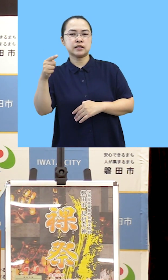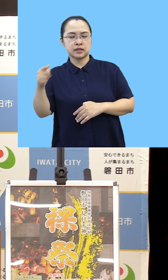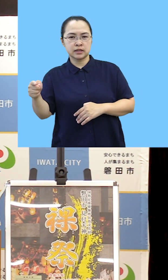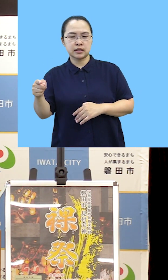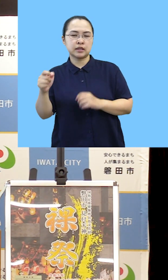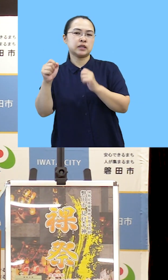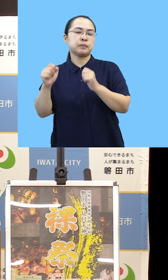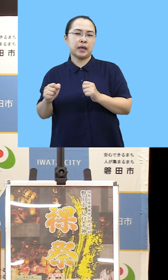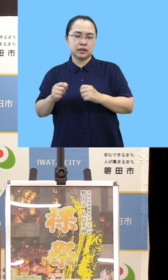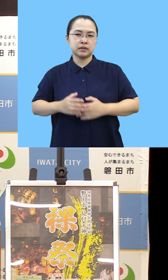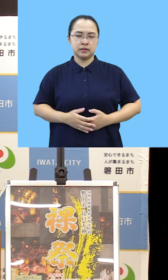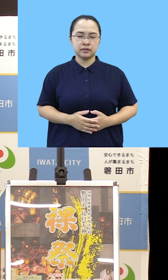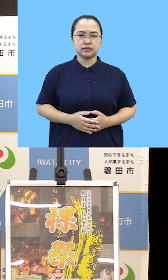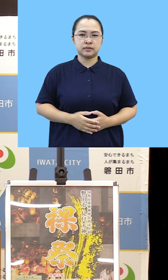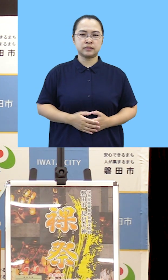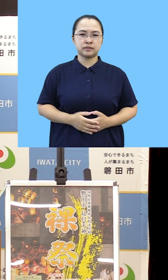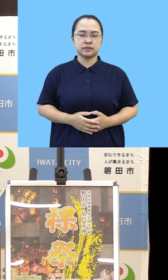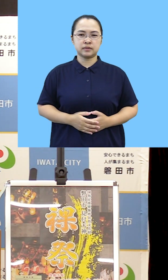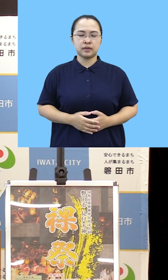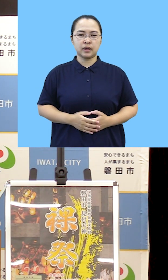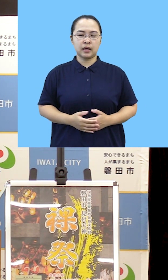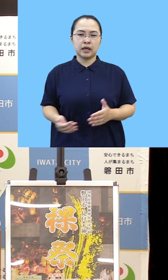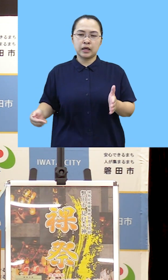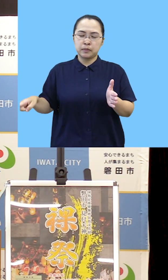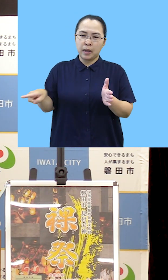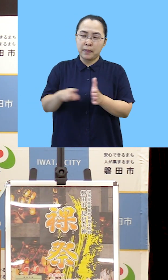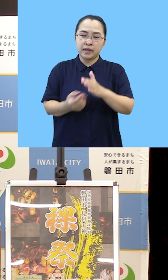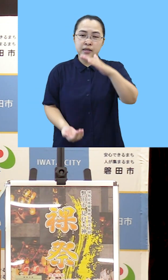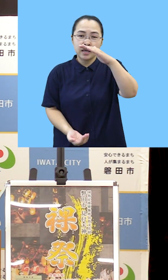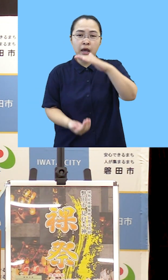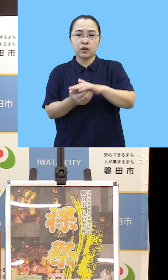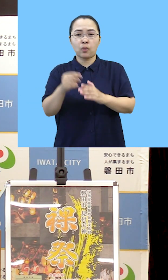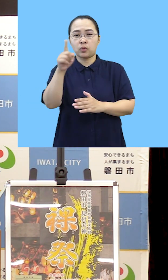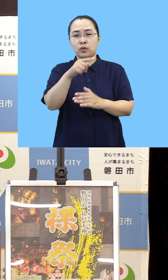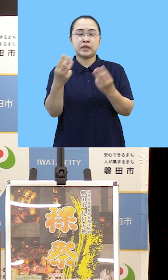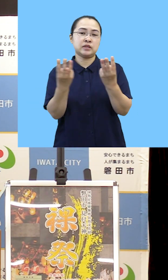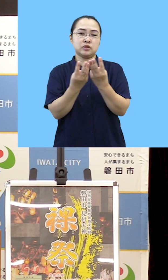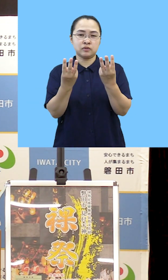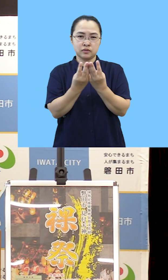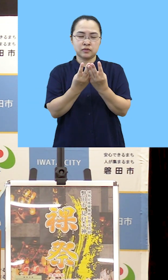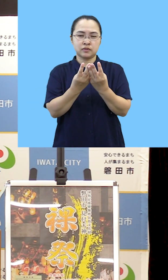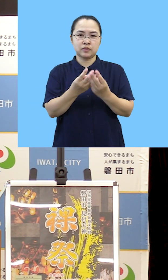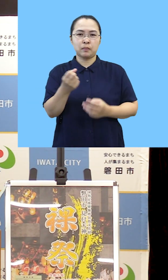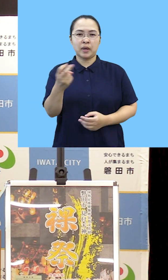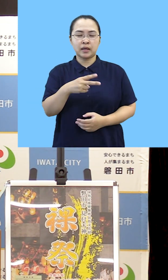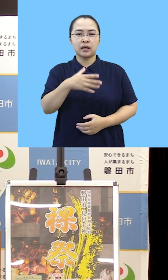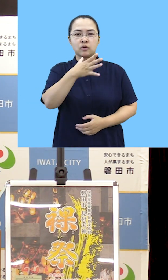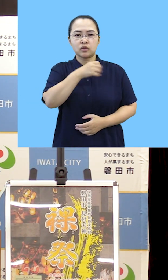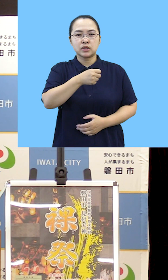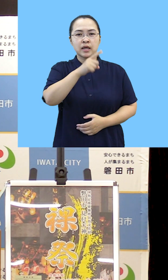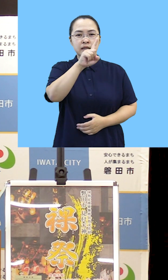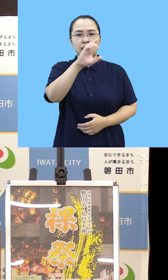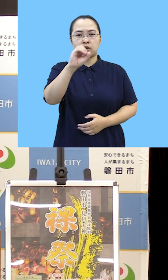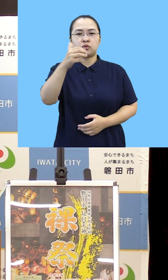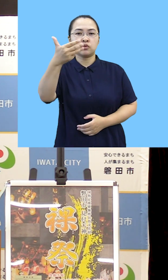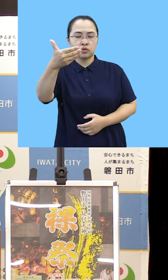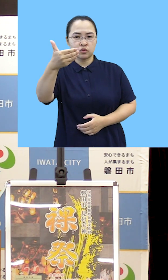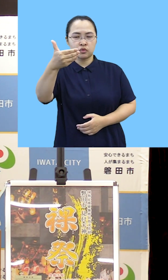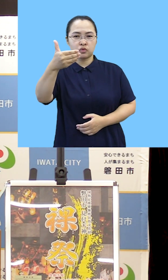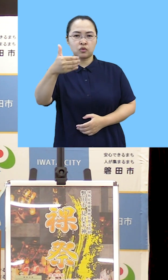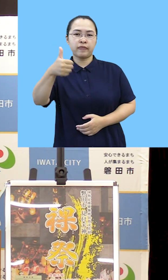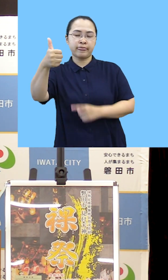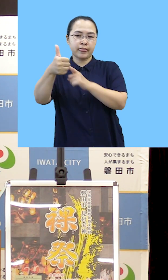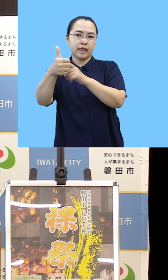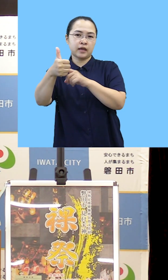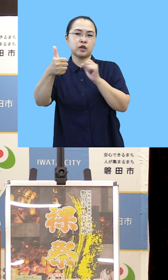が118人ということで過去最高の人数ということであります。 また109歳の男性の方がいらっしゃいます